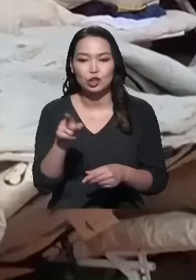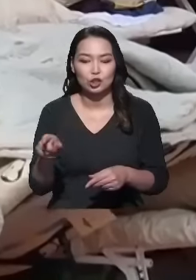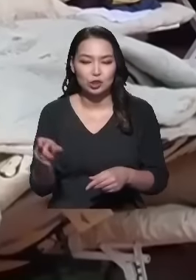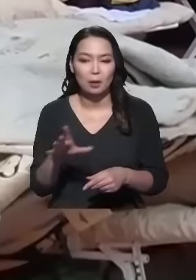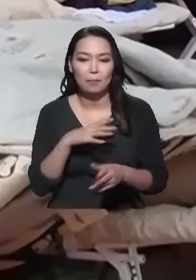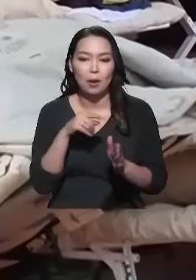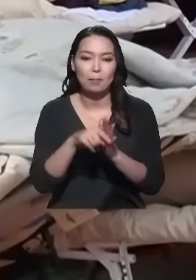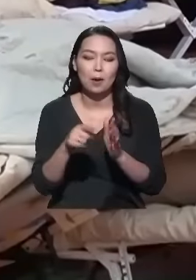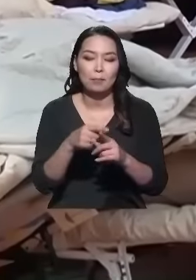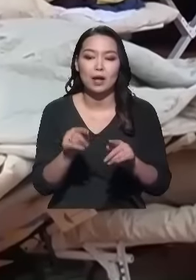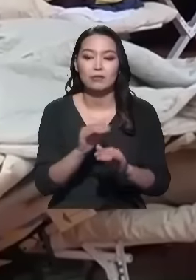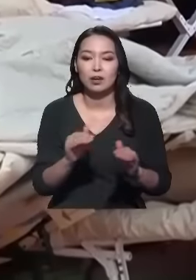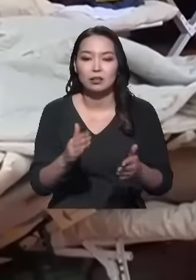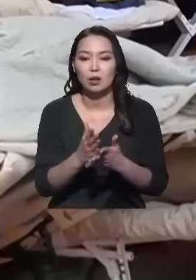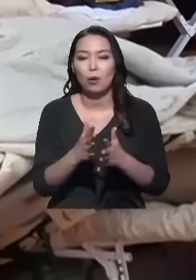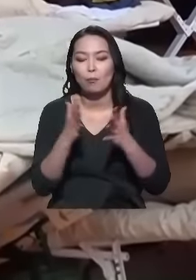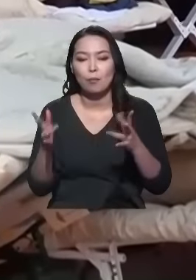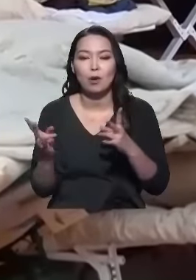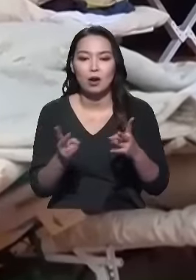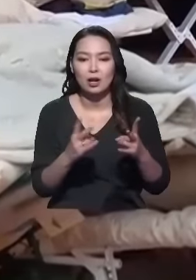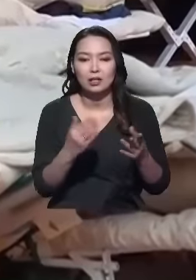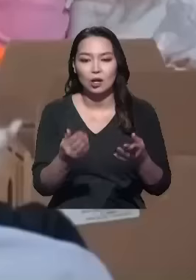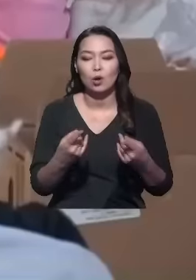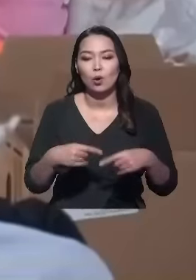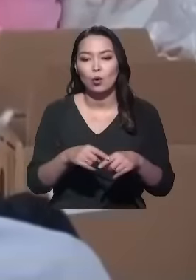дети. Для пострадавших от наводнения организованы эвакопункты. В одном из таких мест оказалась и Севиль Куспанова. Она жила в садовом